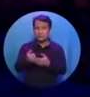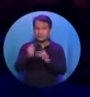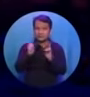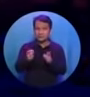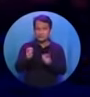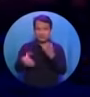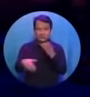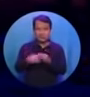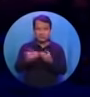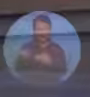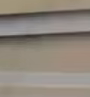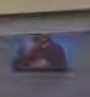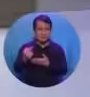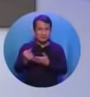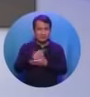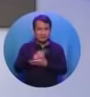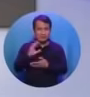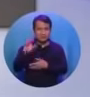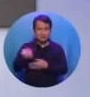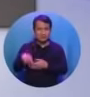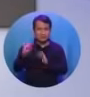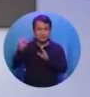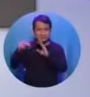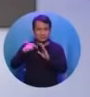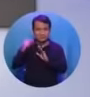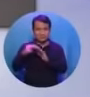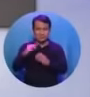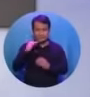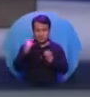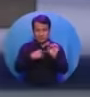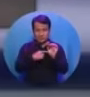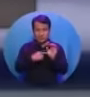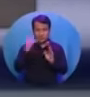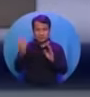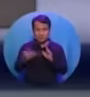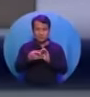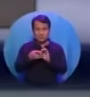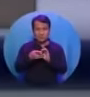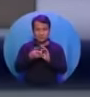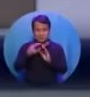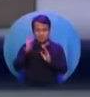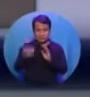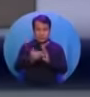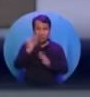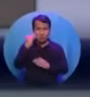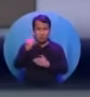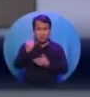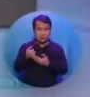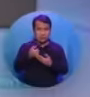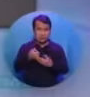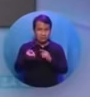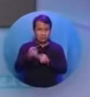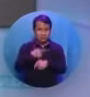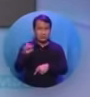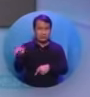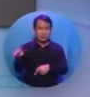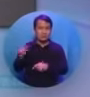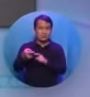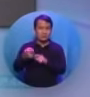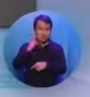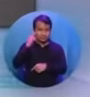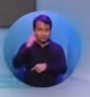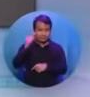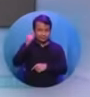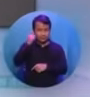tulong ni Idol sa pamamagitan ng cellphone video. Ipakilala ang sarili at ikwento kung bakit karapat dapat kayong makatanggap ng tulong mula